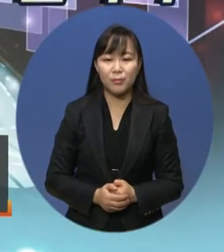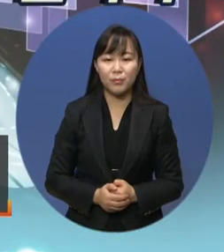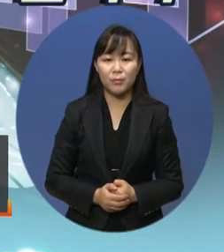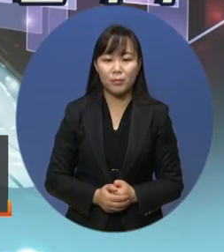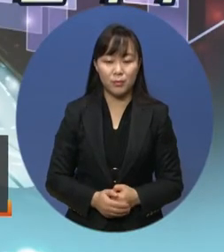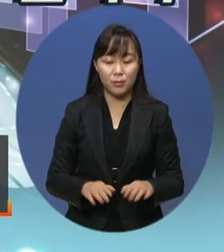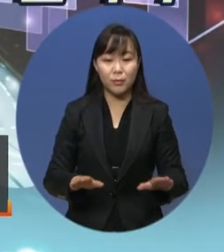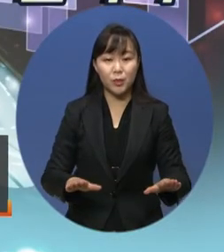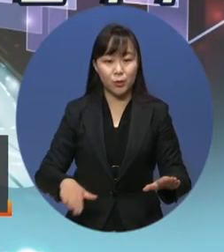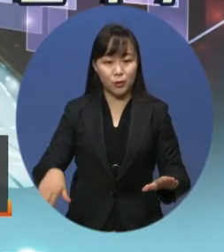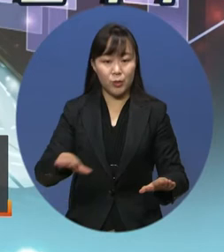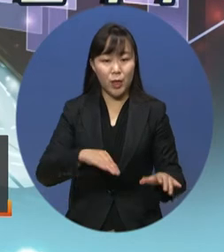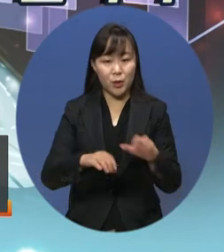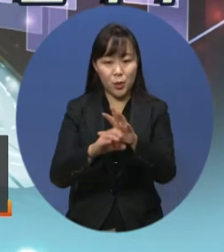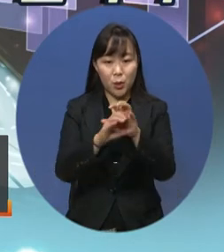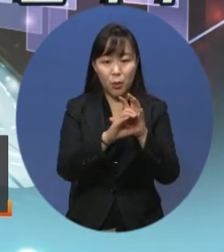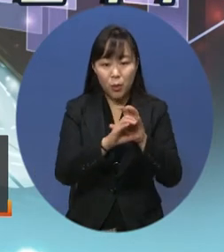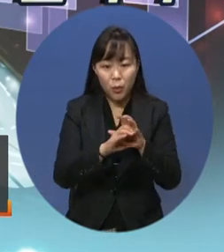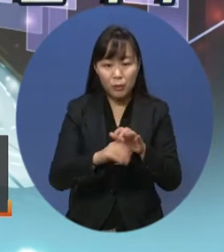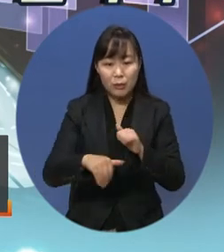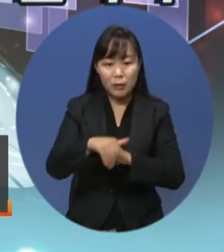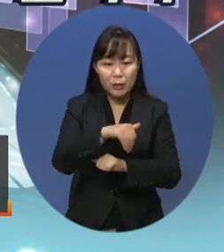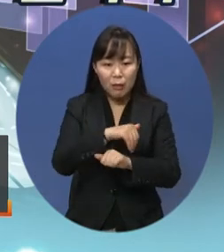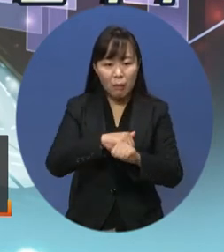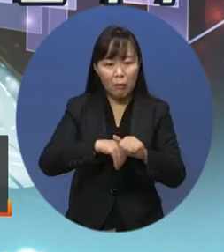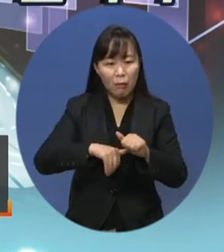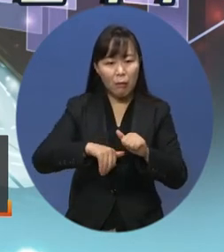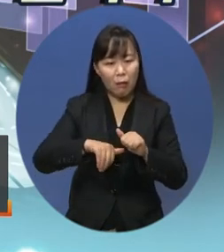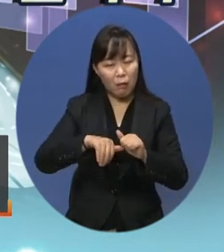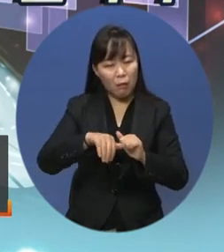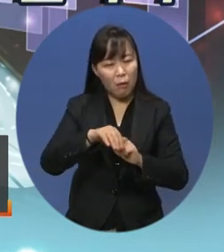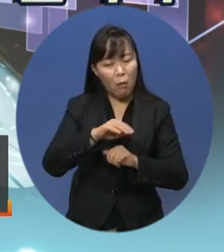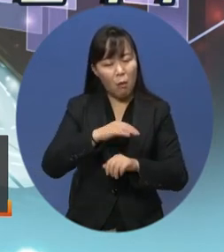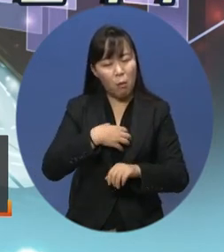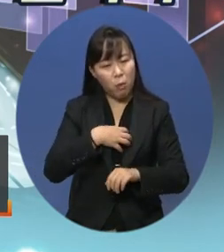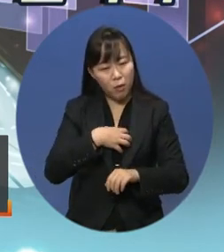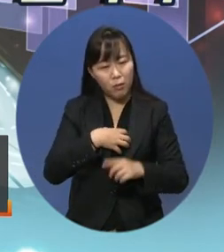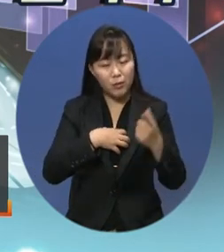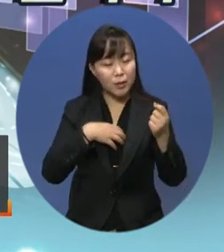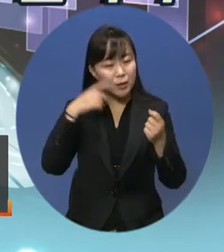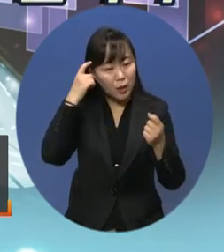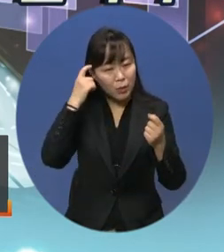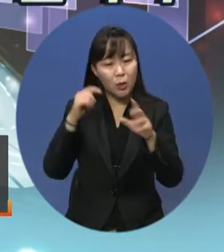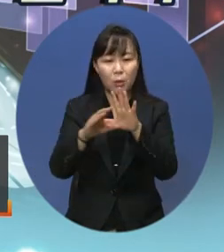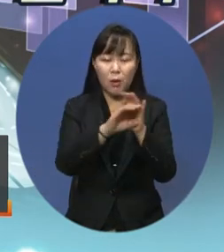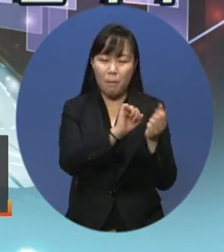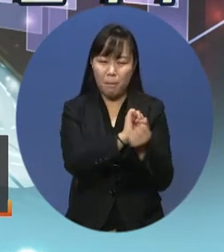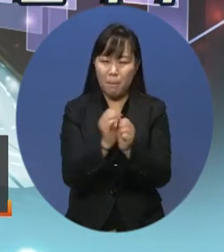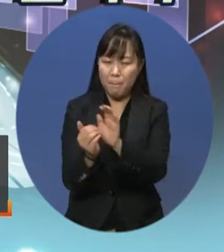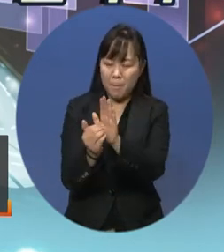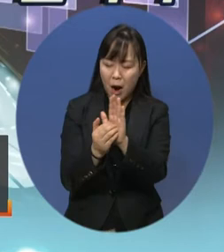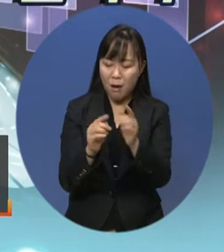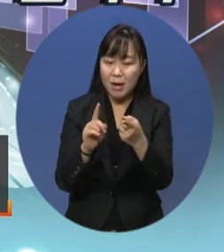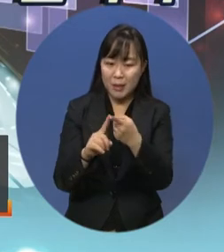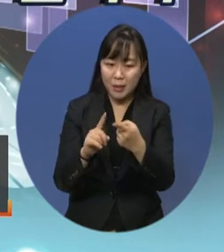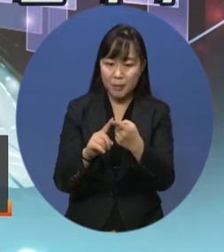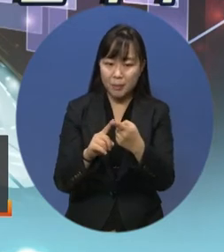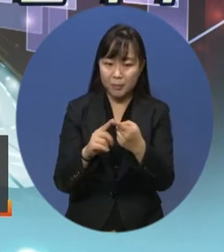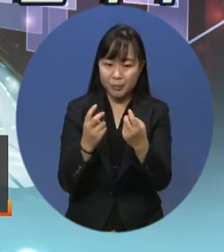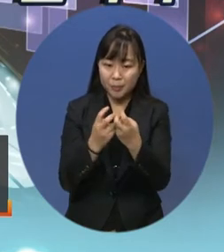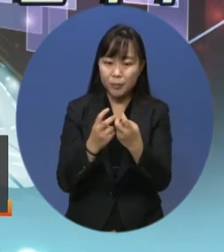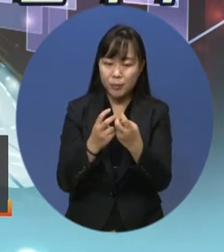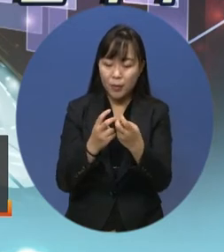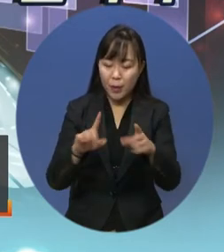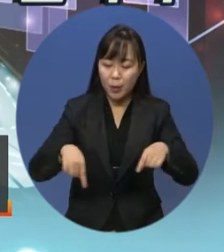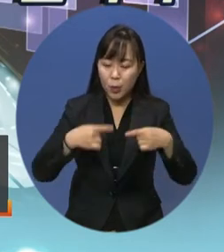지금 우리는 코로나19 상황이 심상찮은 점을 인식하고 코로나 방역수칙에 적극